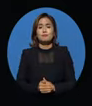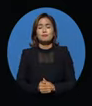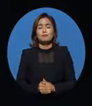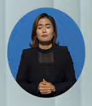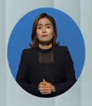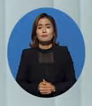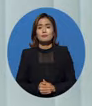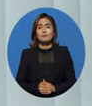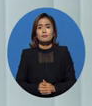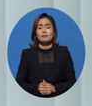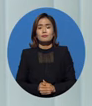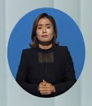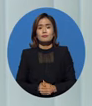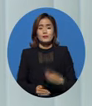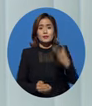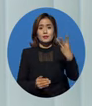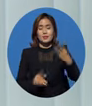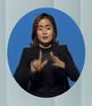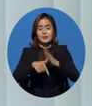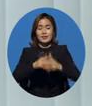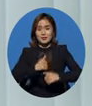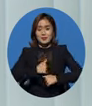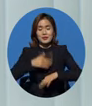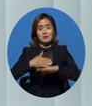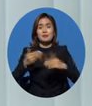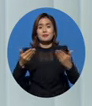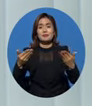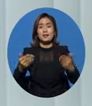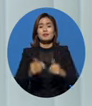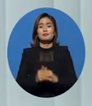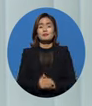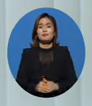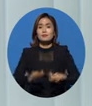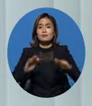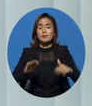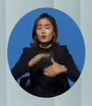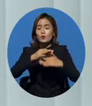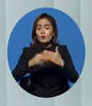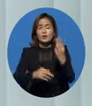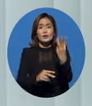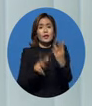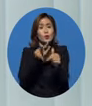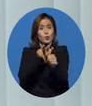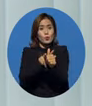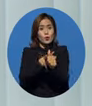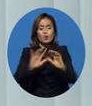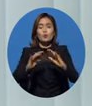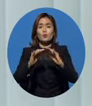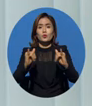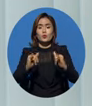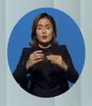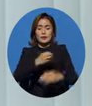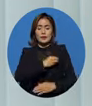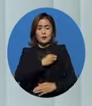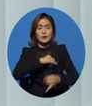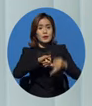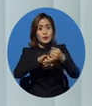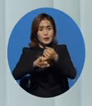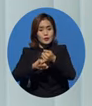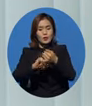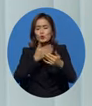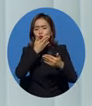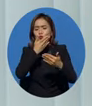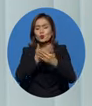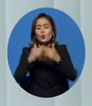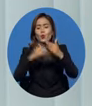4 3분 시간 지켜주셔서 감사합니다 이번 순서는 세 후보가 국민들과 당원들에게 약속하는 주요